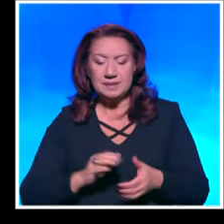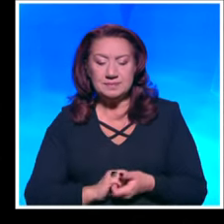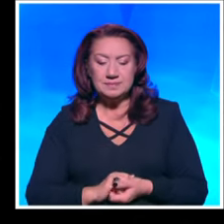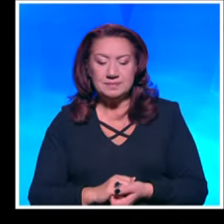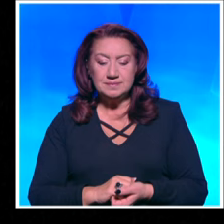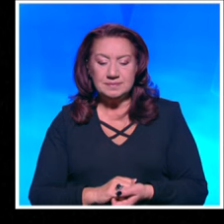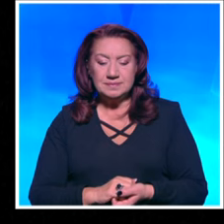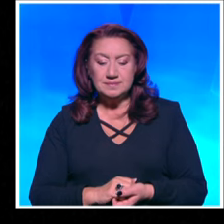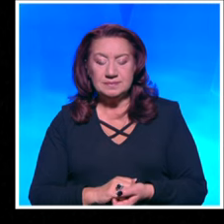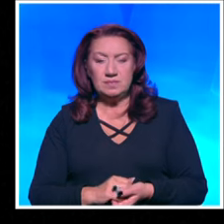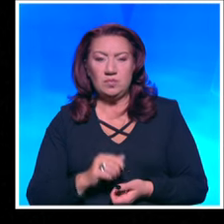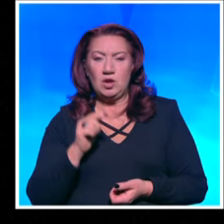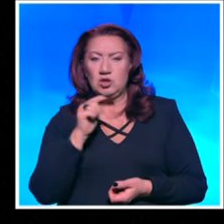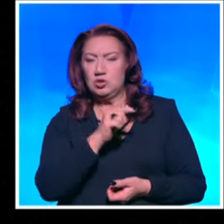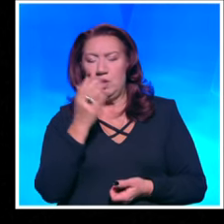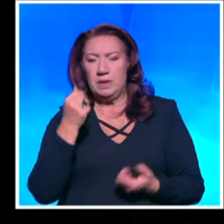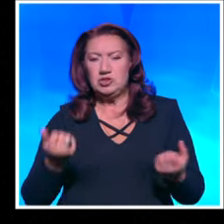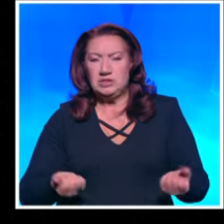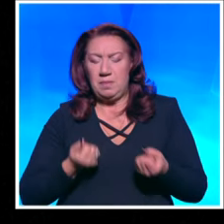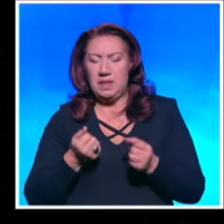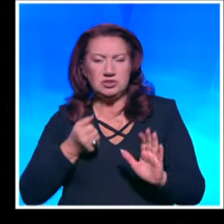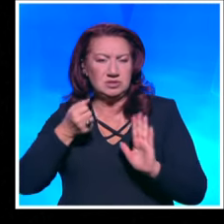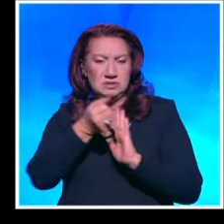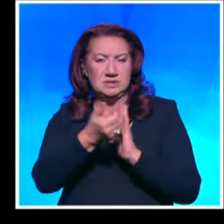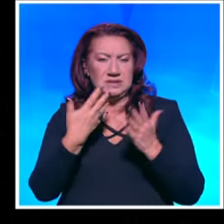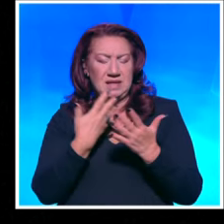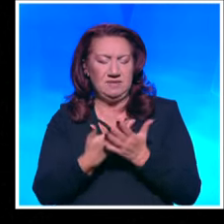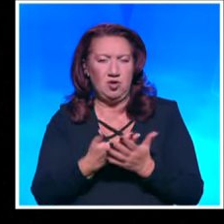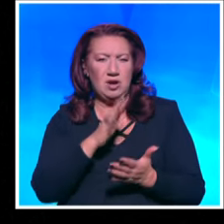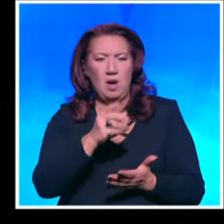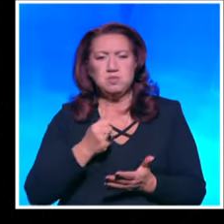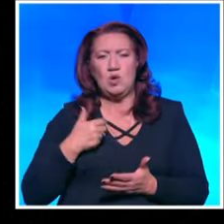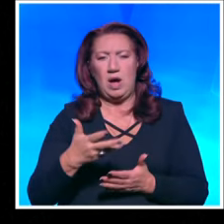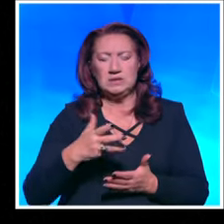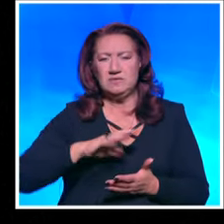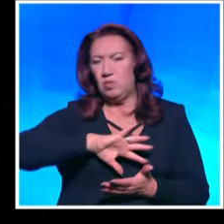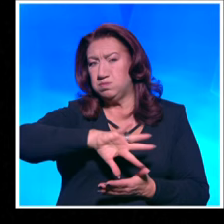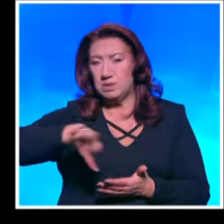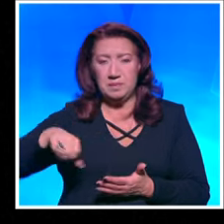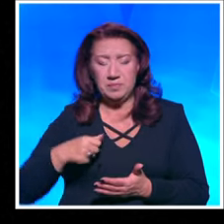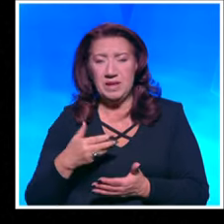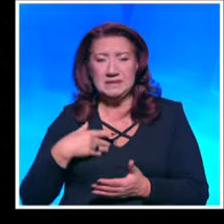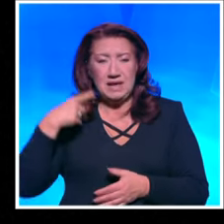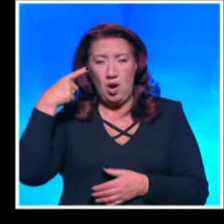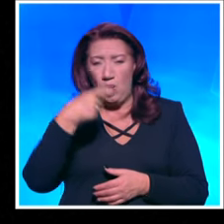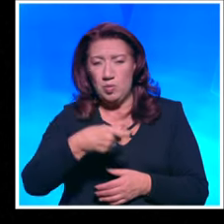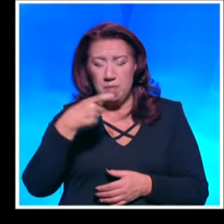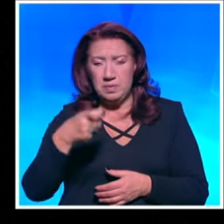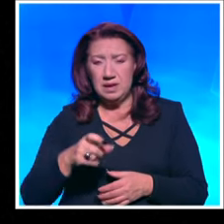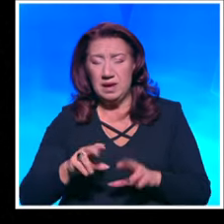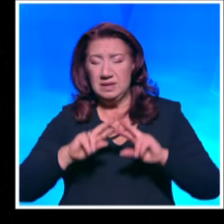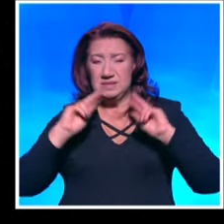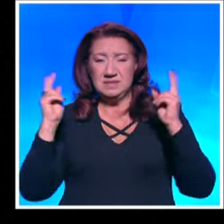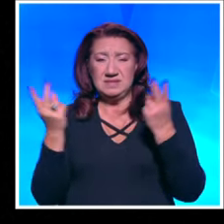мир той беше заплашен със затвор богатството му беше конфискувано искаха да го убият целият медиен свят се